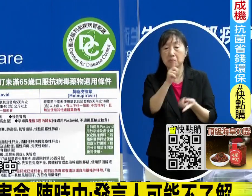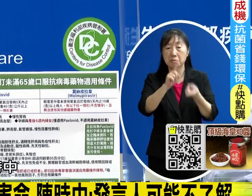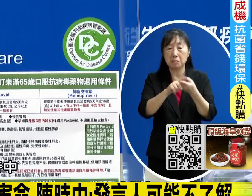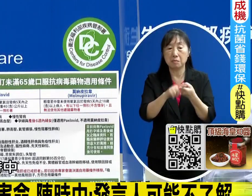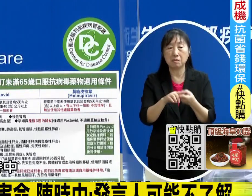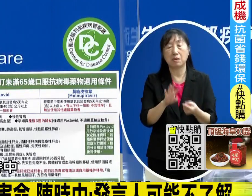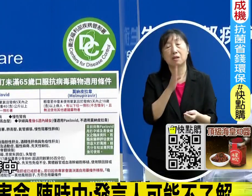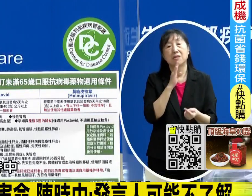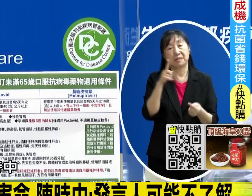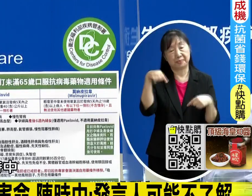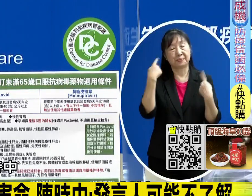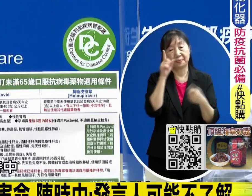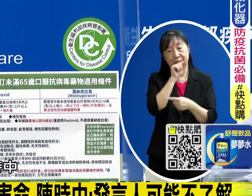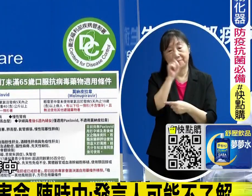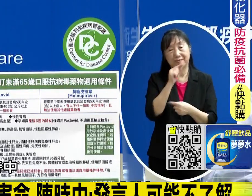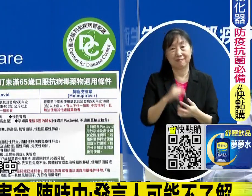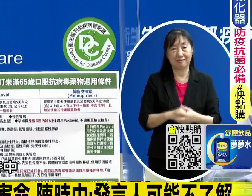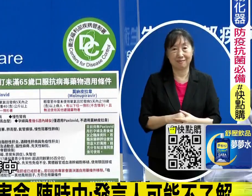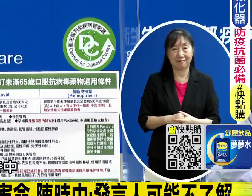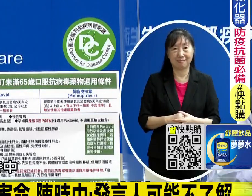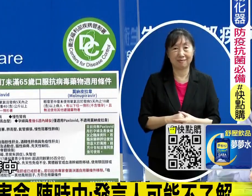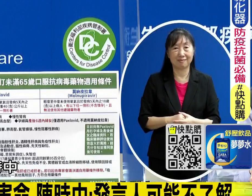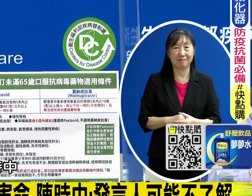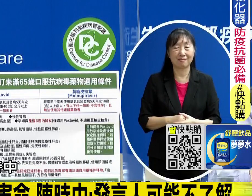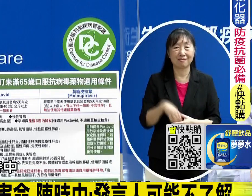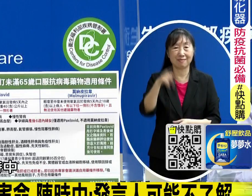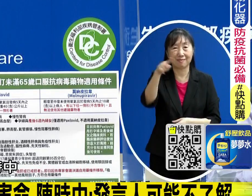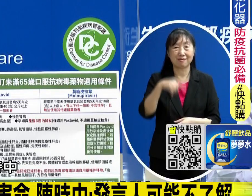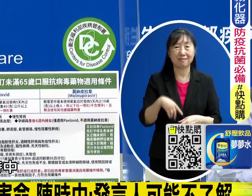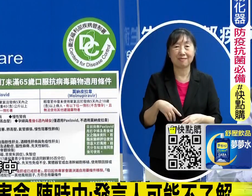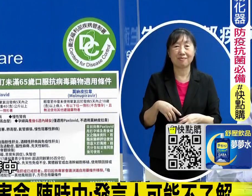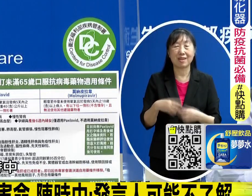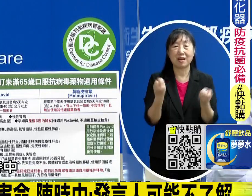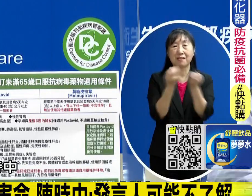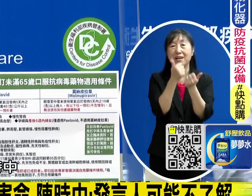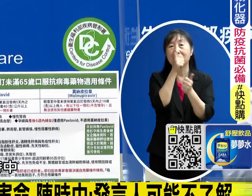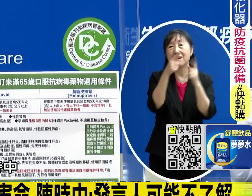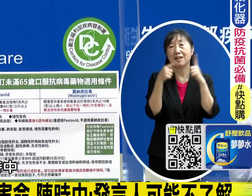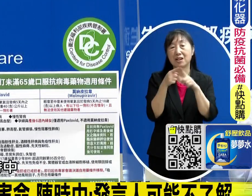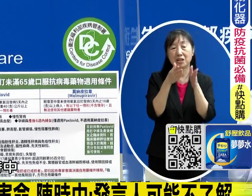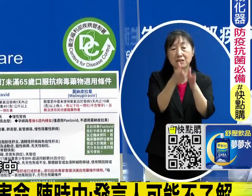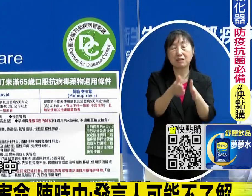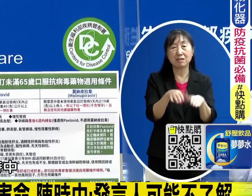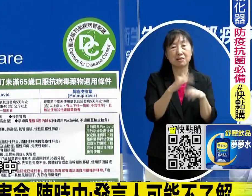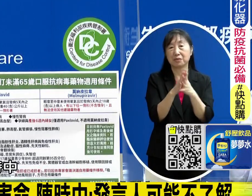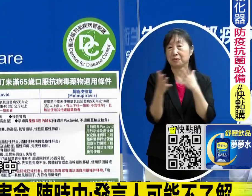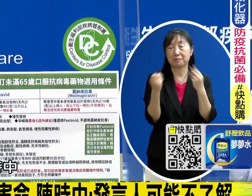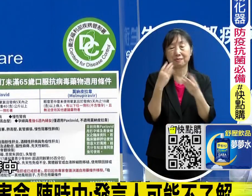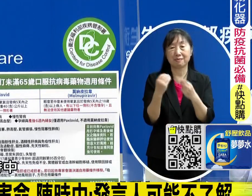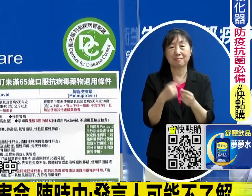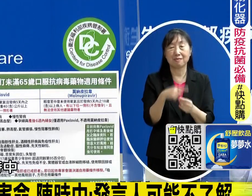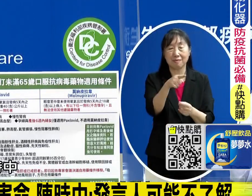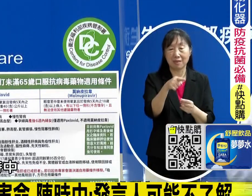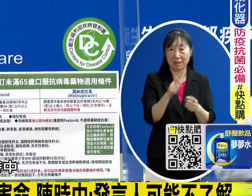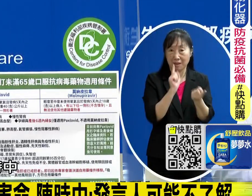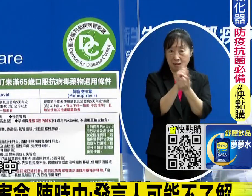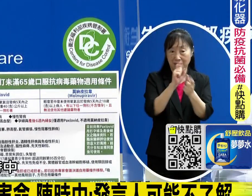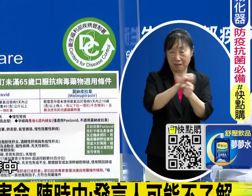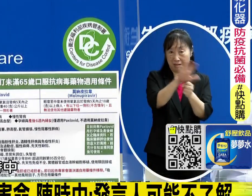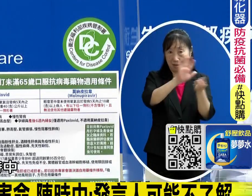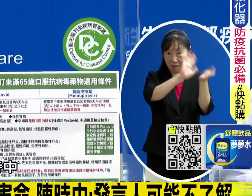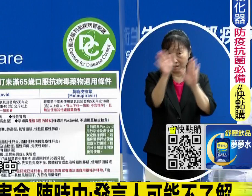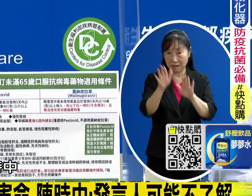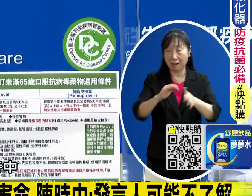要以他们可能发言人对这种不是很了解了哈，在预估这疫情，其实有各有数